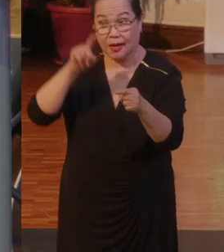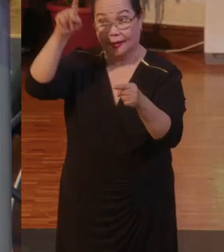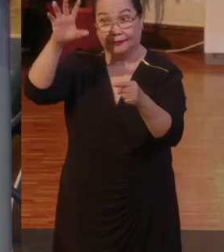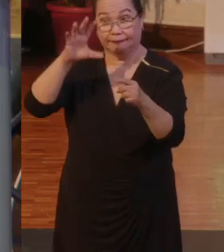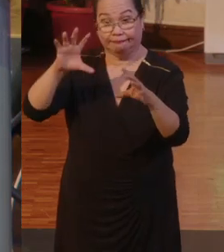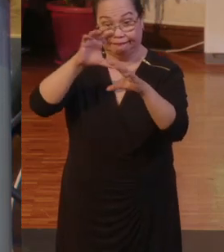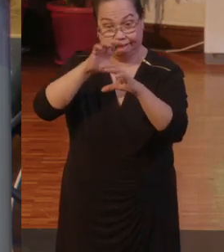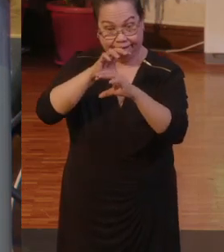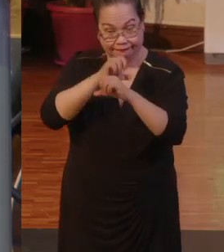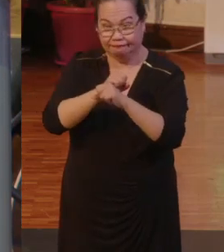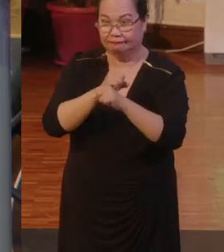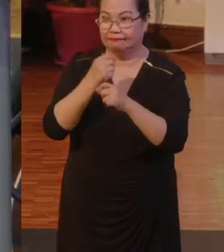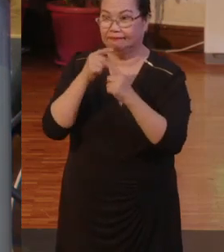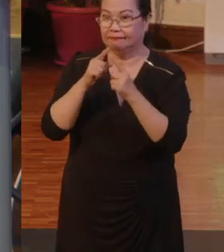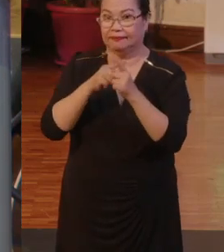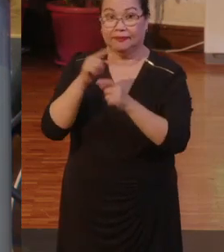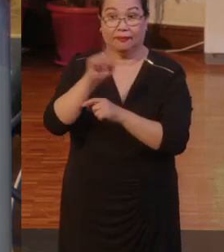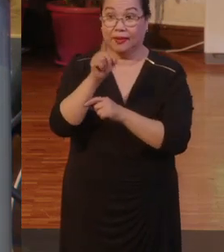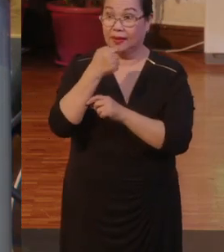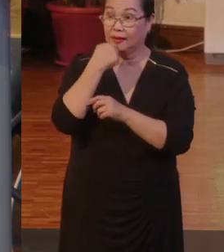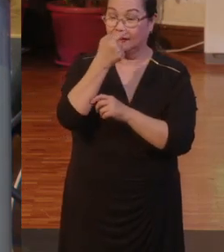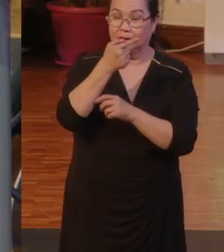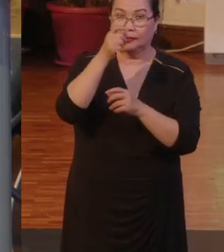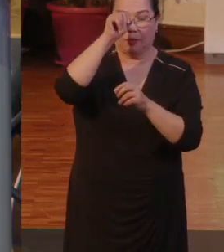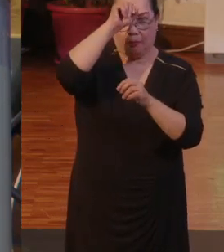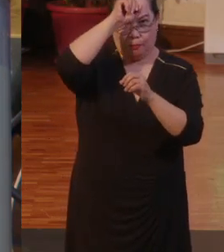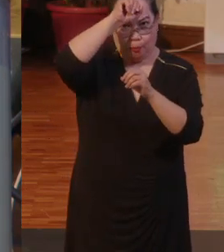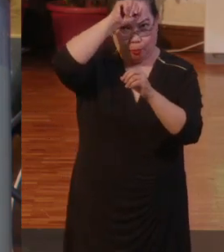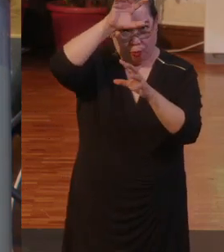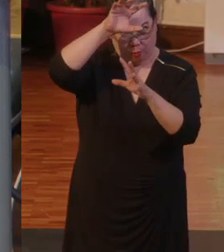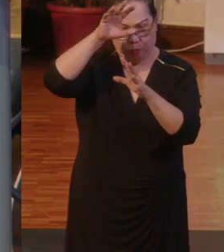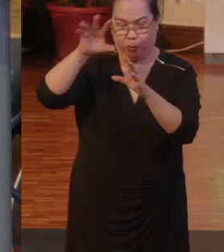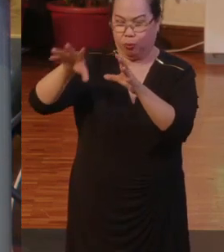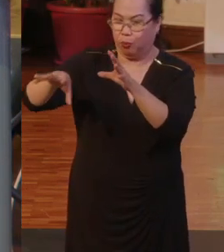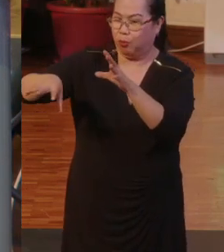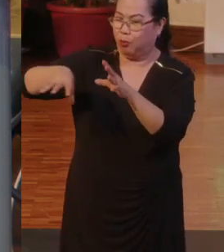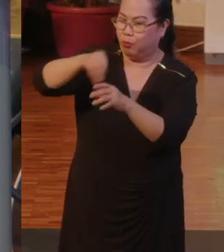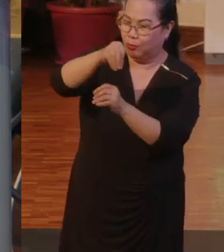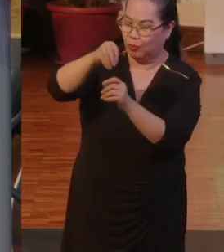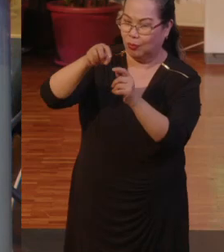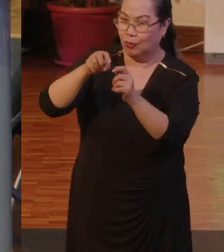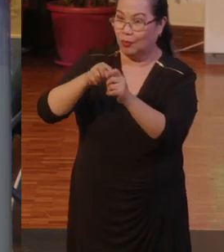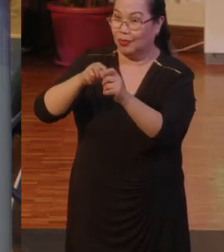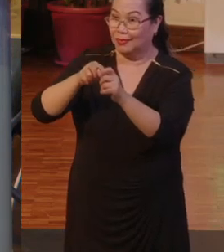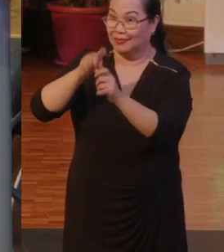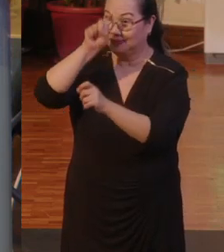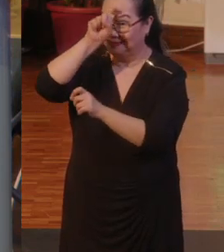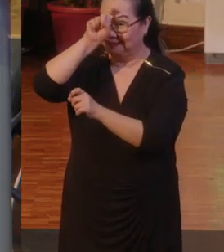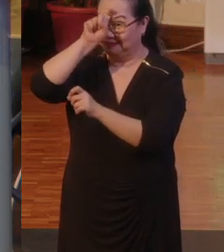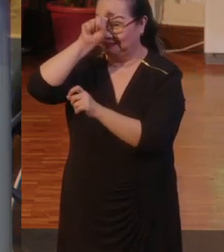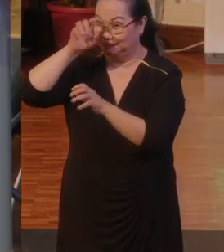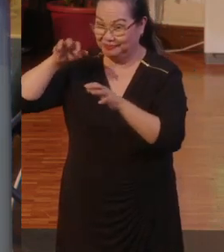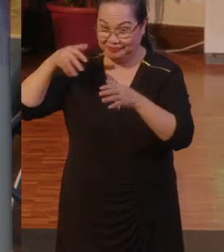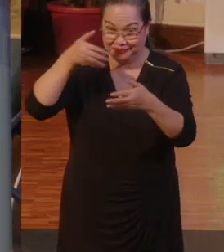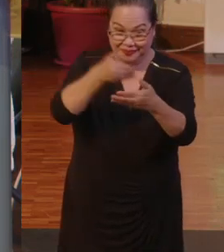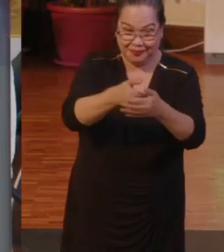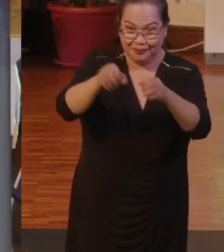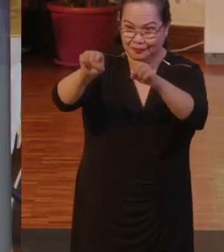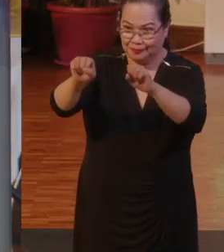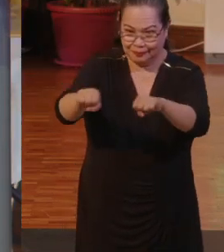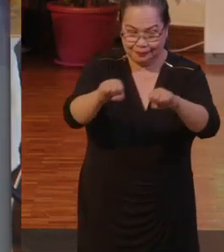dito. "Then I brought your fathers out of Egypt, and you came to the sea." Ito yung Red Sea. "And